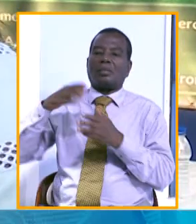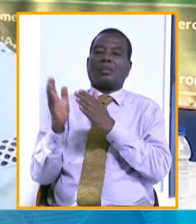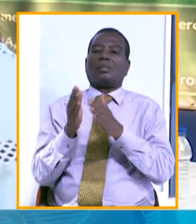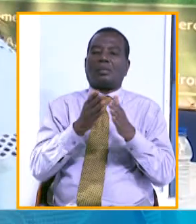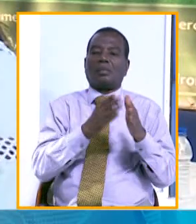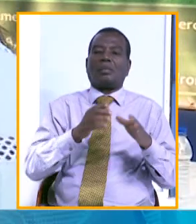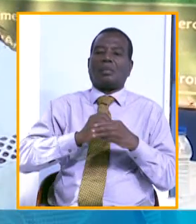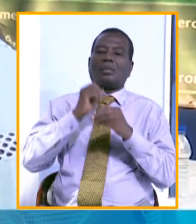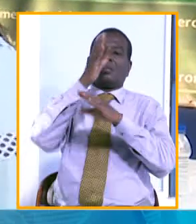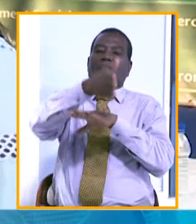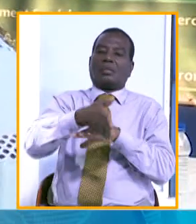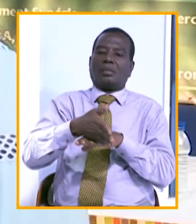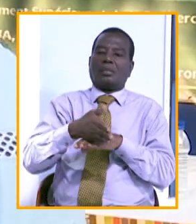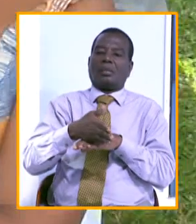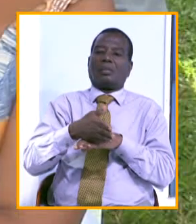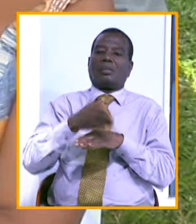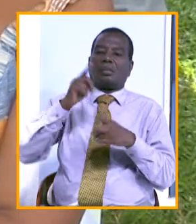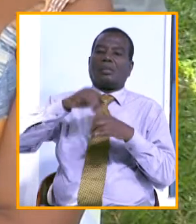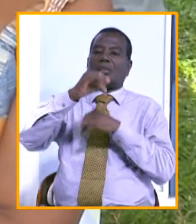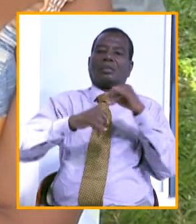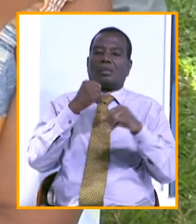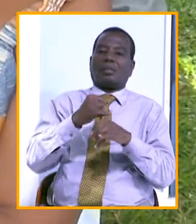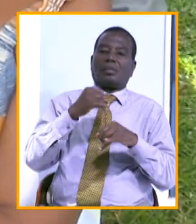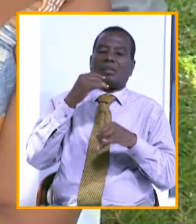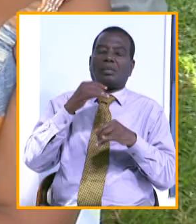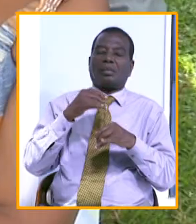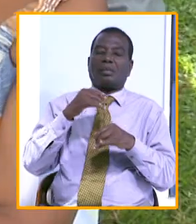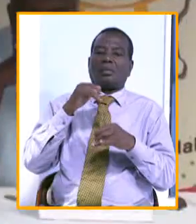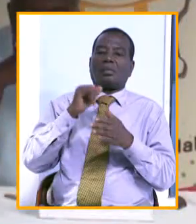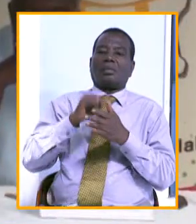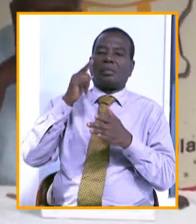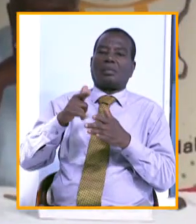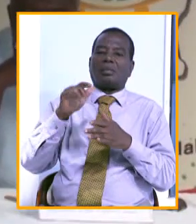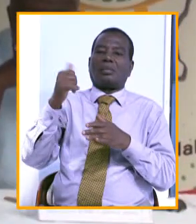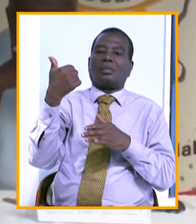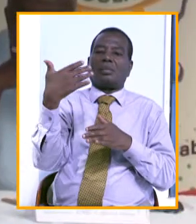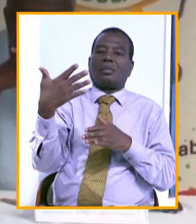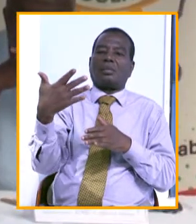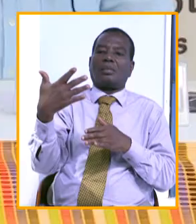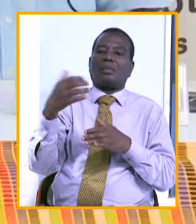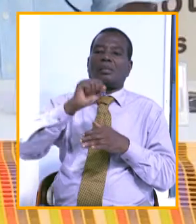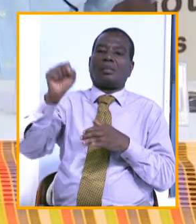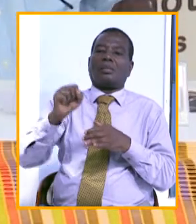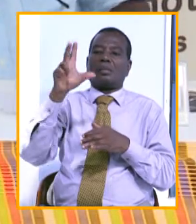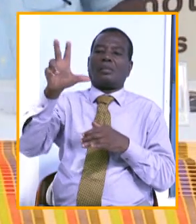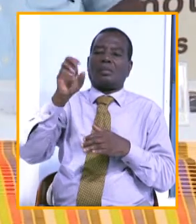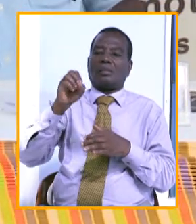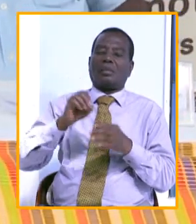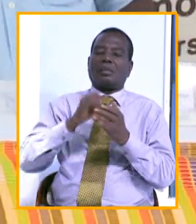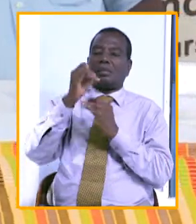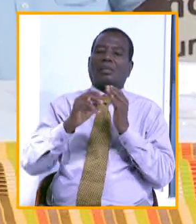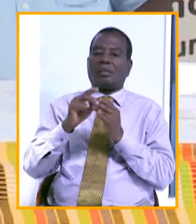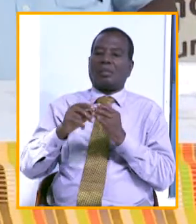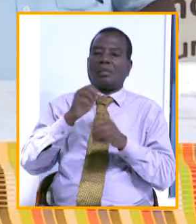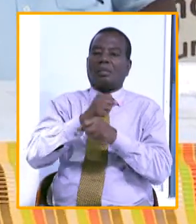pour sauter à l'international. La finale est prévue se tenir le samedi 30 juillet à Abidjan. L'agence ivoirienne